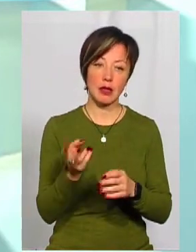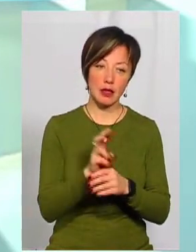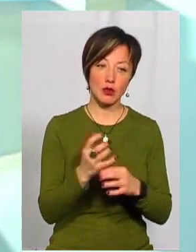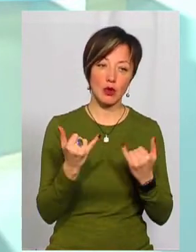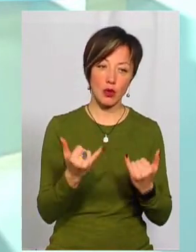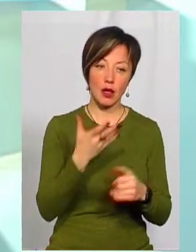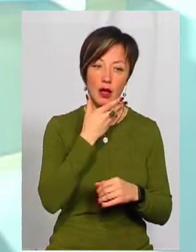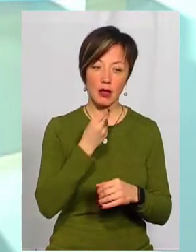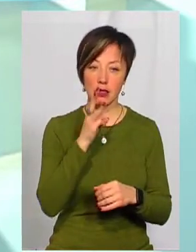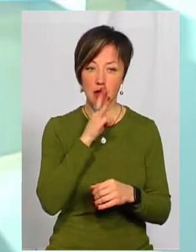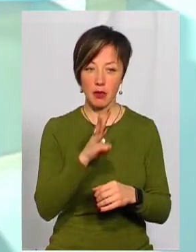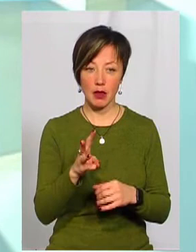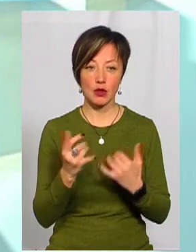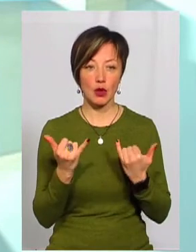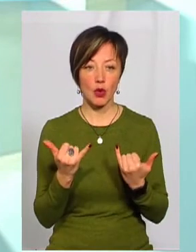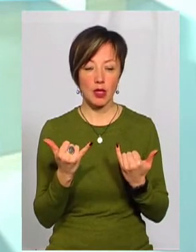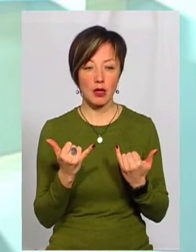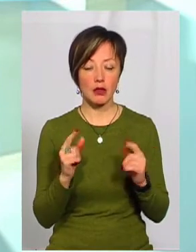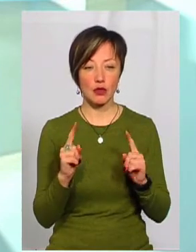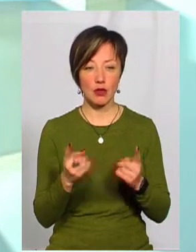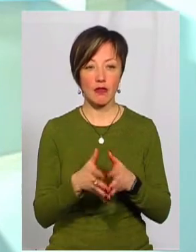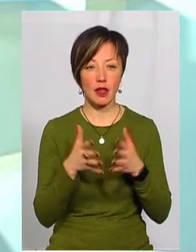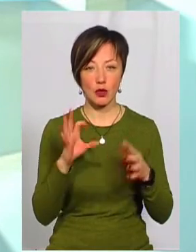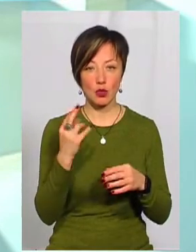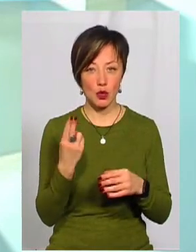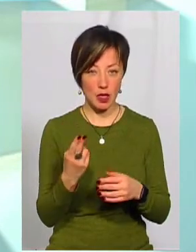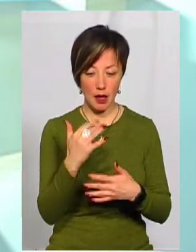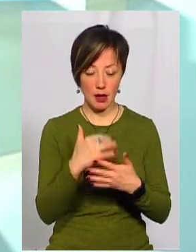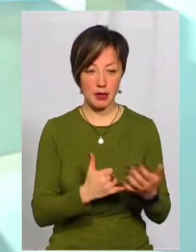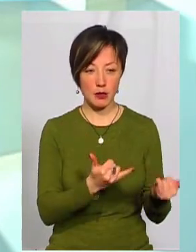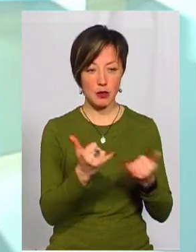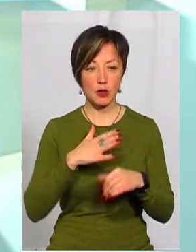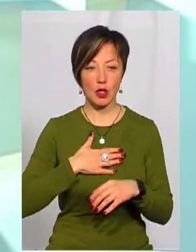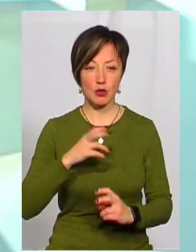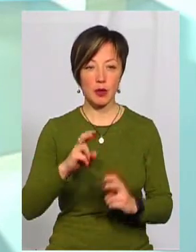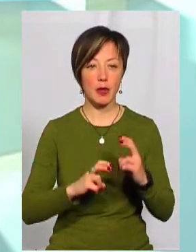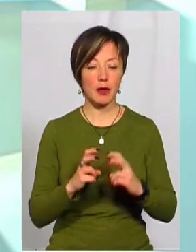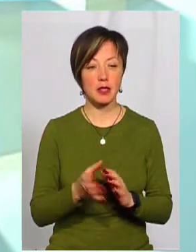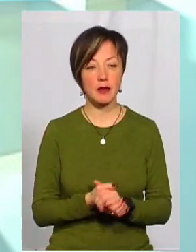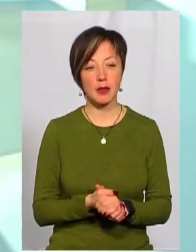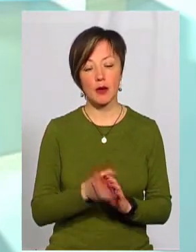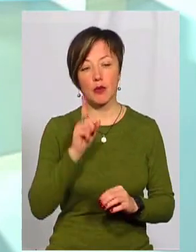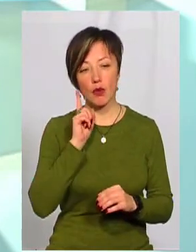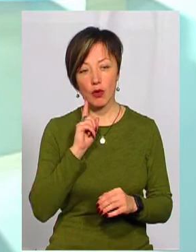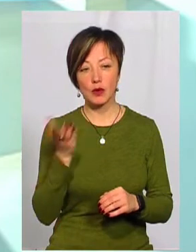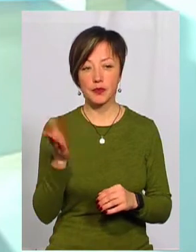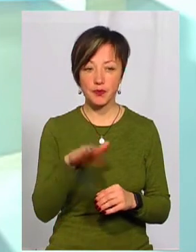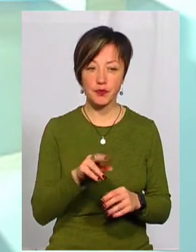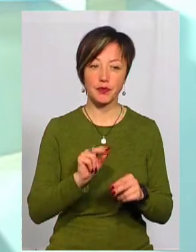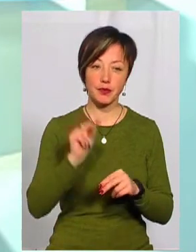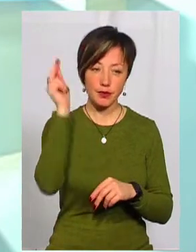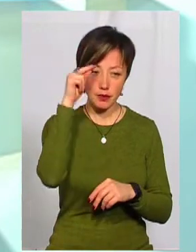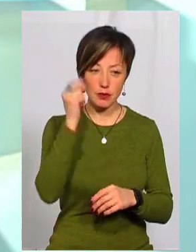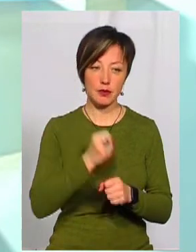ідіть, сьогодні досить гарна заробітна плата, сьогодні надзвичайно великий соціальний пакет в нашому підприємстві. Молодь, ідіть,